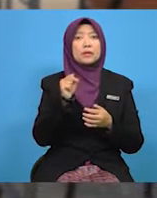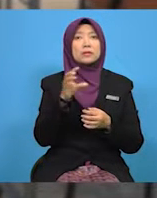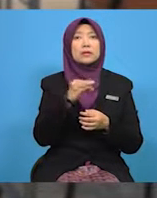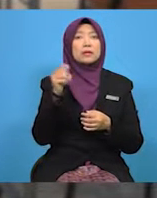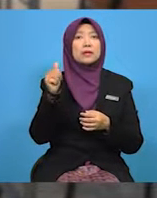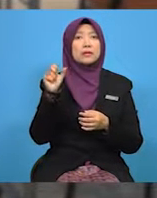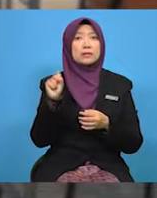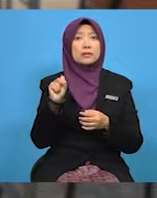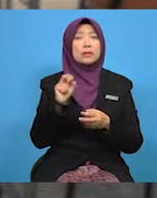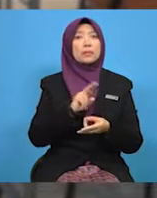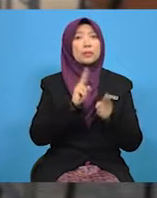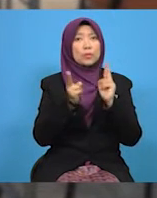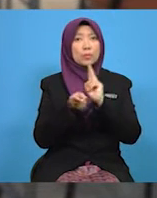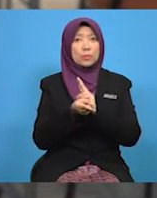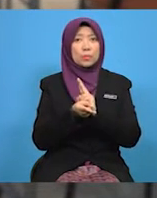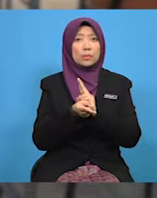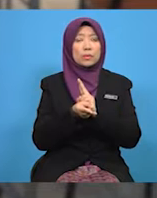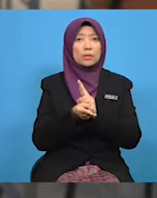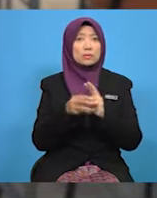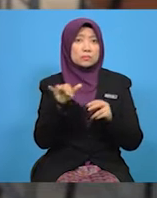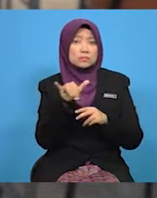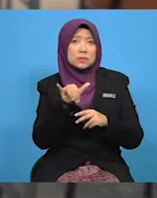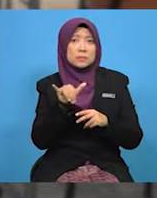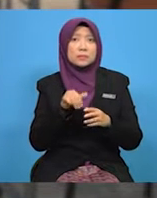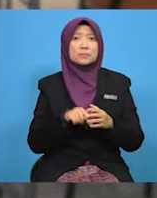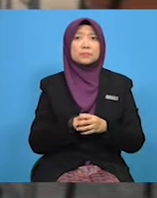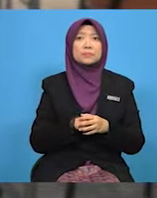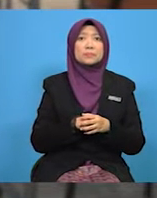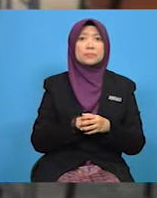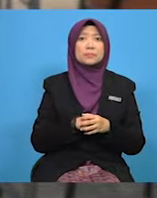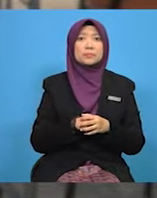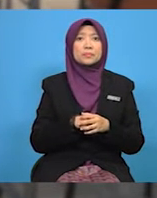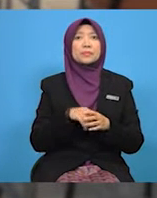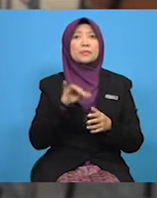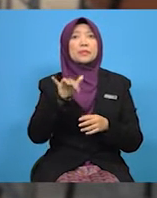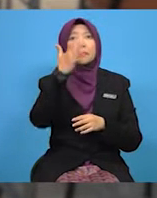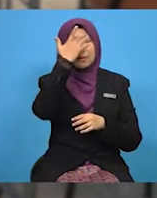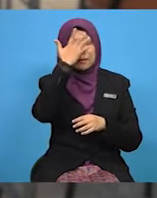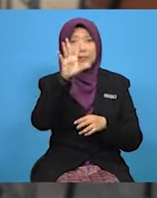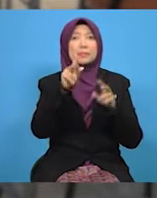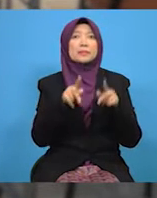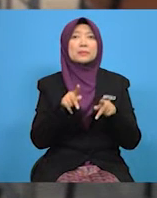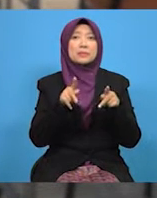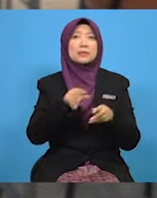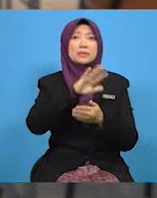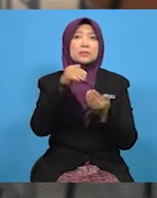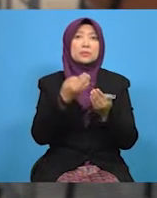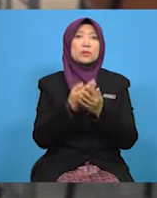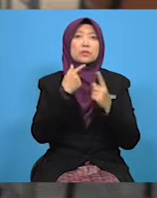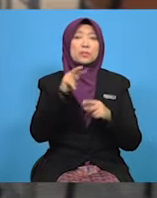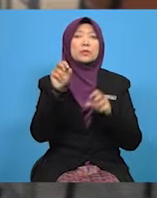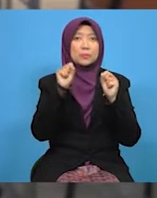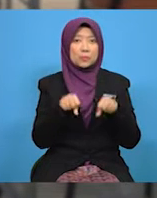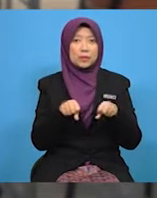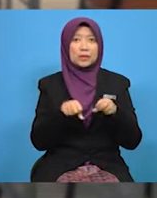dan penawaran aggregate berubah secara serentak? Ya, pandai pelajar-pelajar semua.